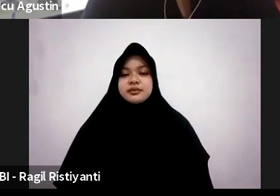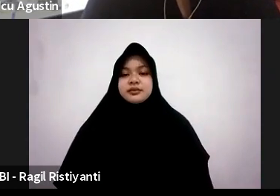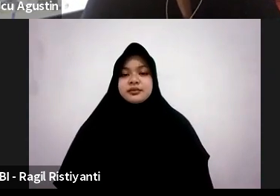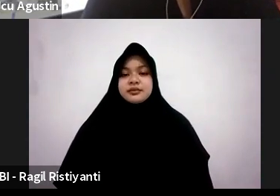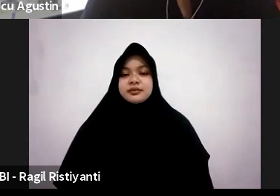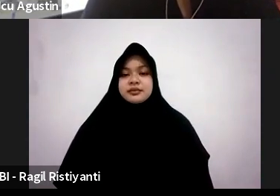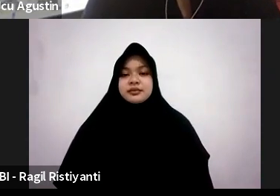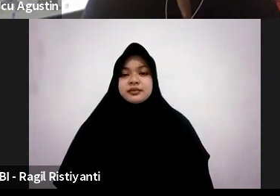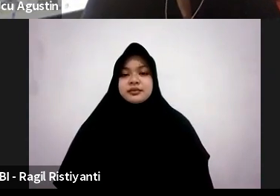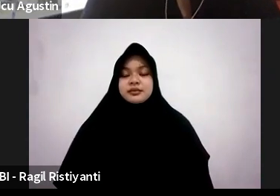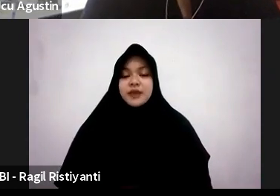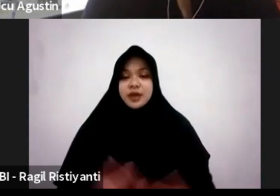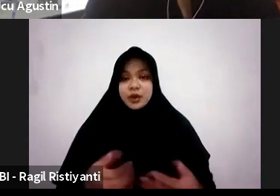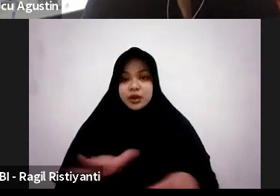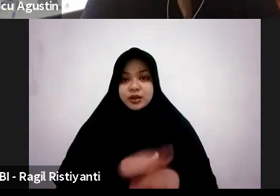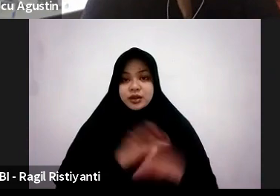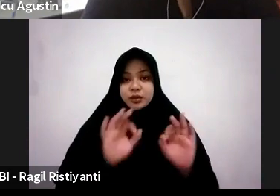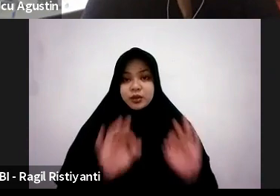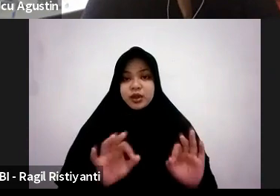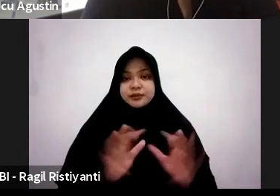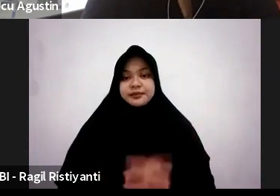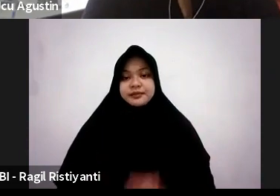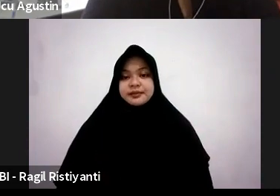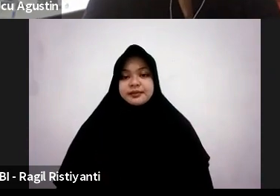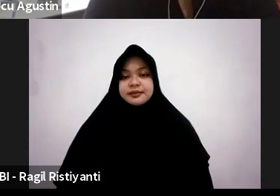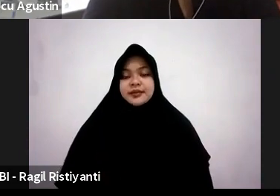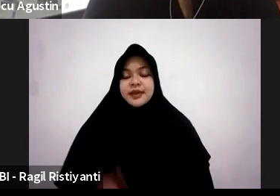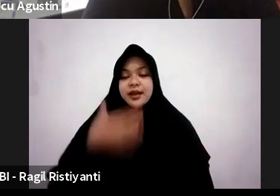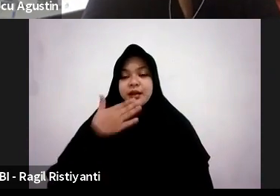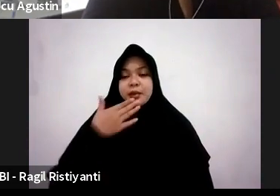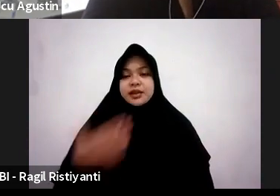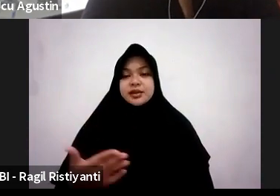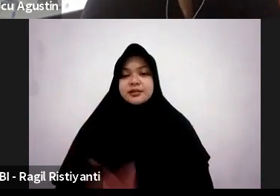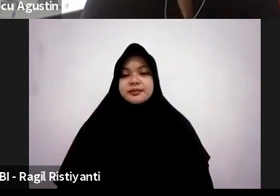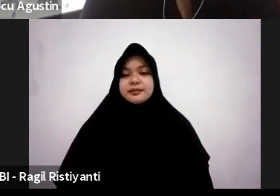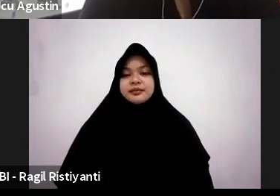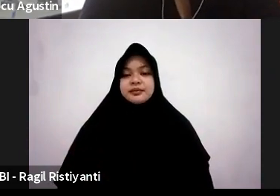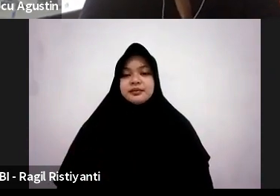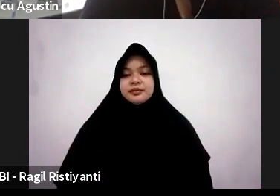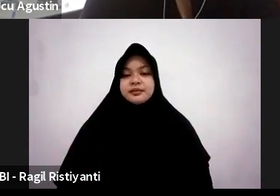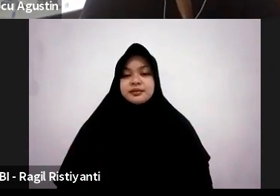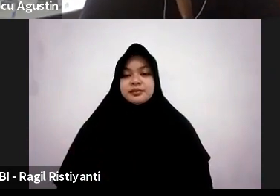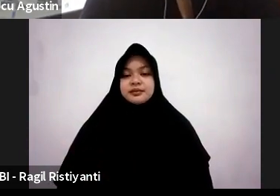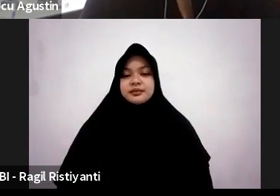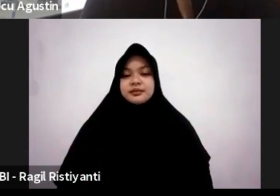sekali reguler 5 saya bisa banget makasih high